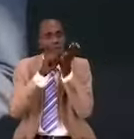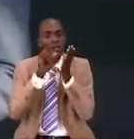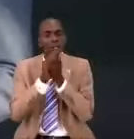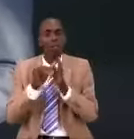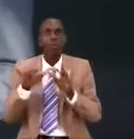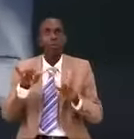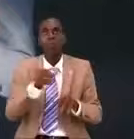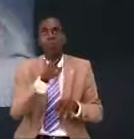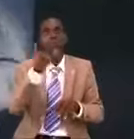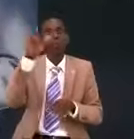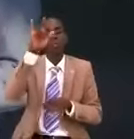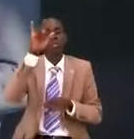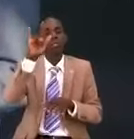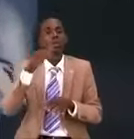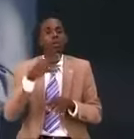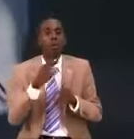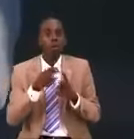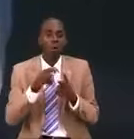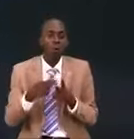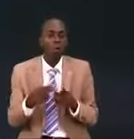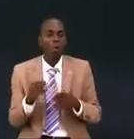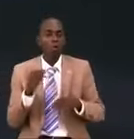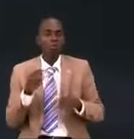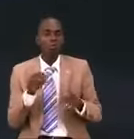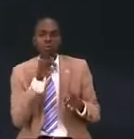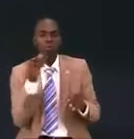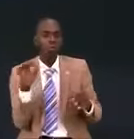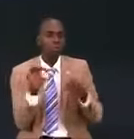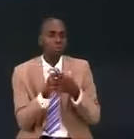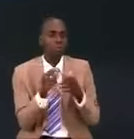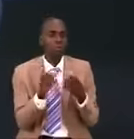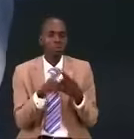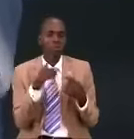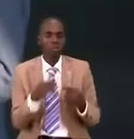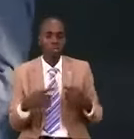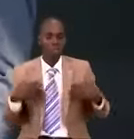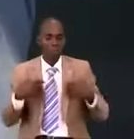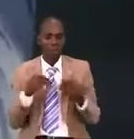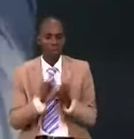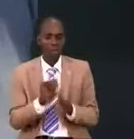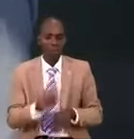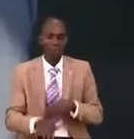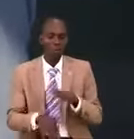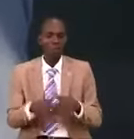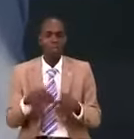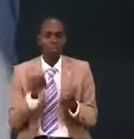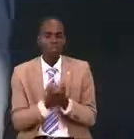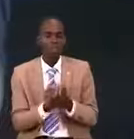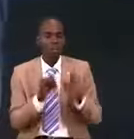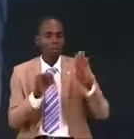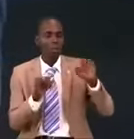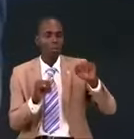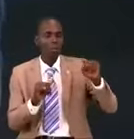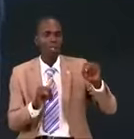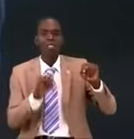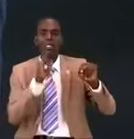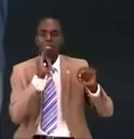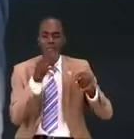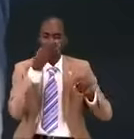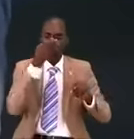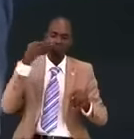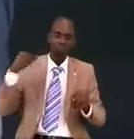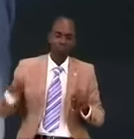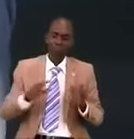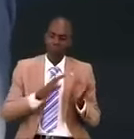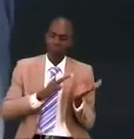il les choses souris sont au milieu elles sont qui racontent les fables nous disent que c'est pourquoi